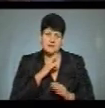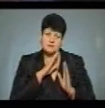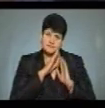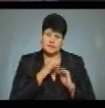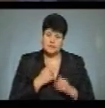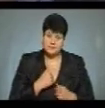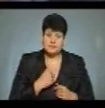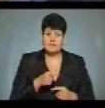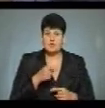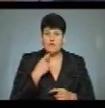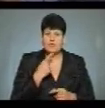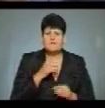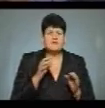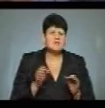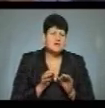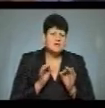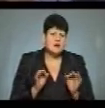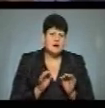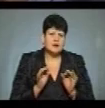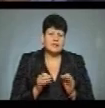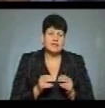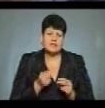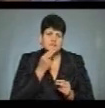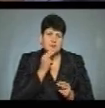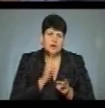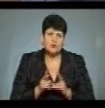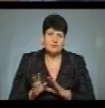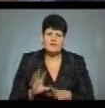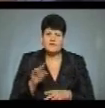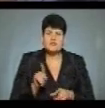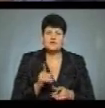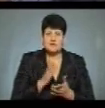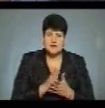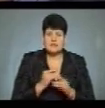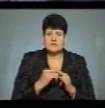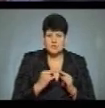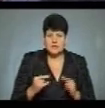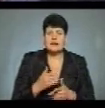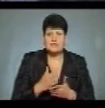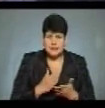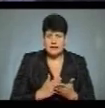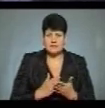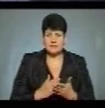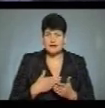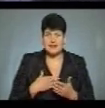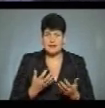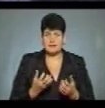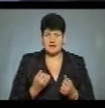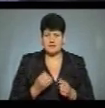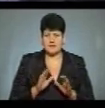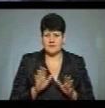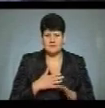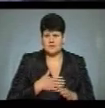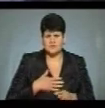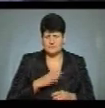я пам'ятаю, що він казав, ніяких приготувань, все, що є на столі, навіть хліб, я не приймаюся цим. Мене